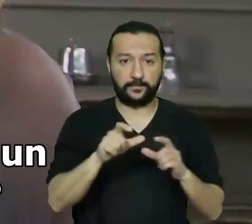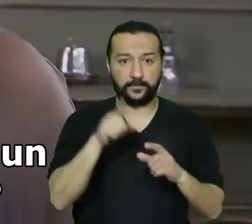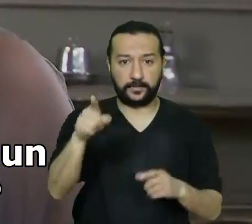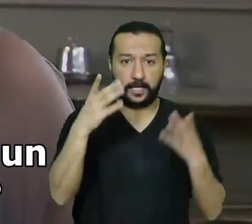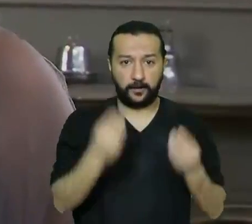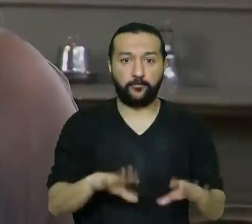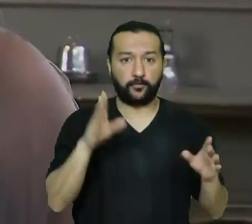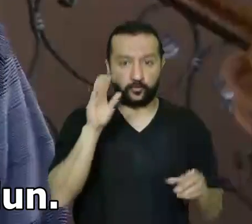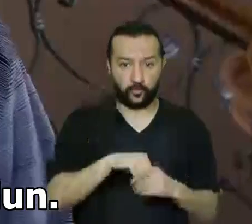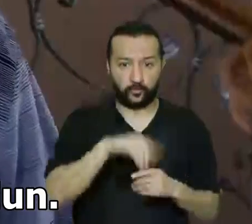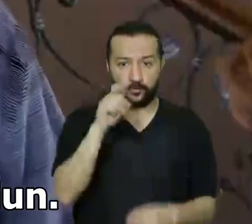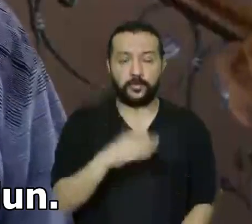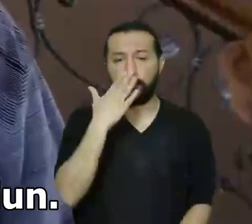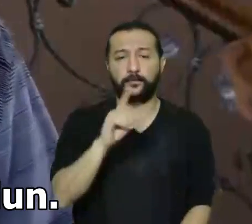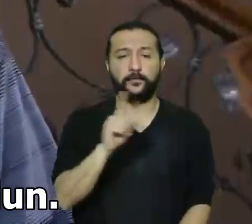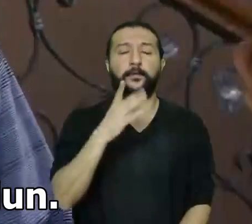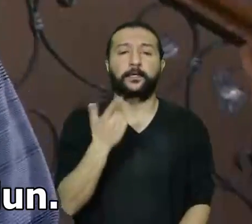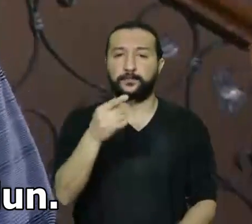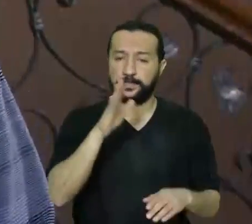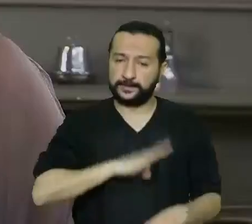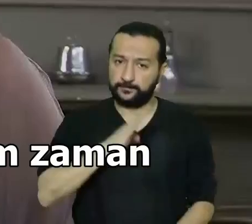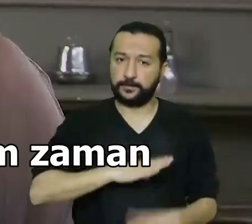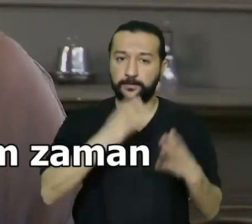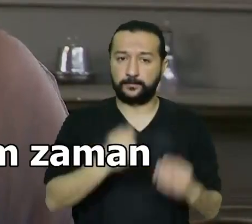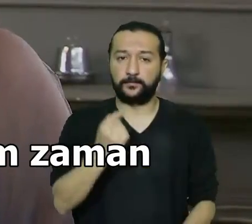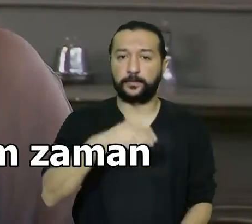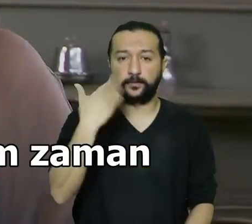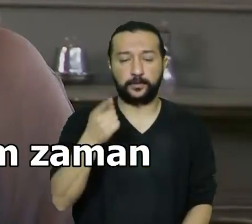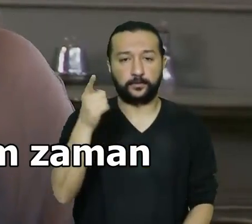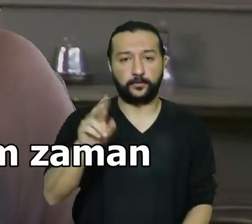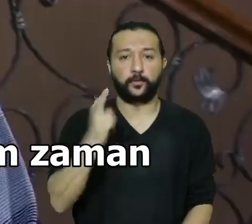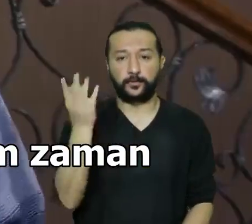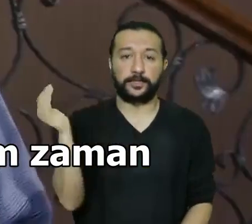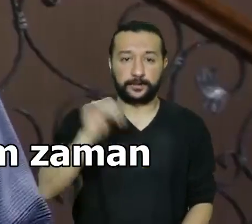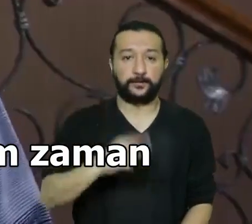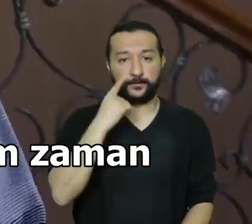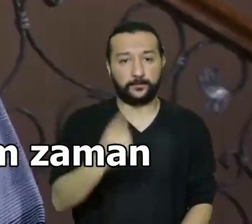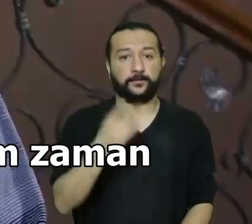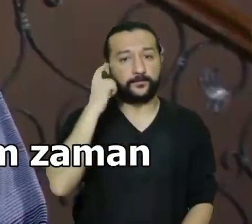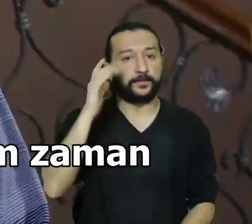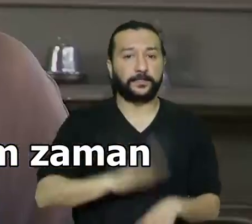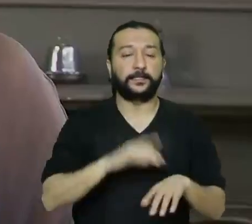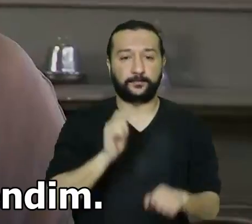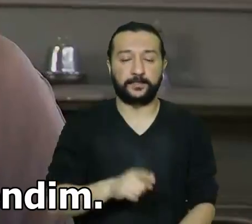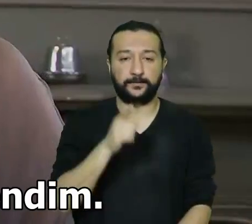artık olmaması falan mı? Yok efendim, biraz sabırlı olun. Biraz sonra sürprizi getirdiğim zaman yorumunuzu yaparsınız. Zarp